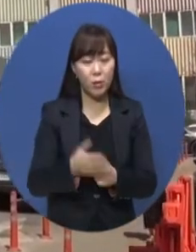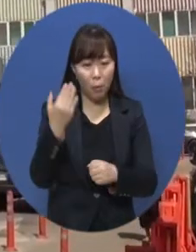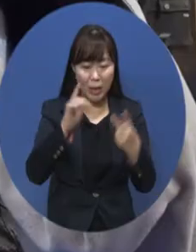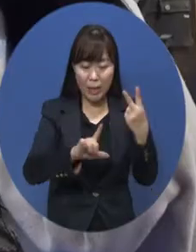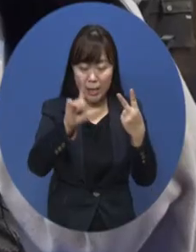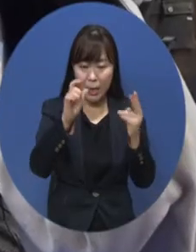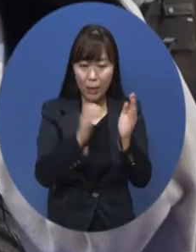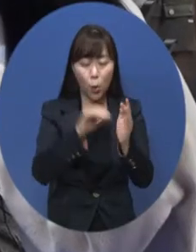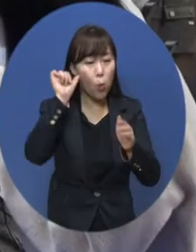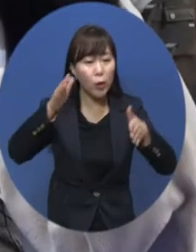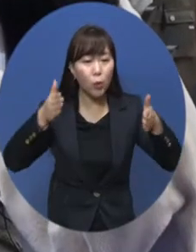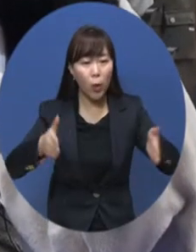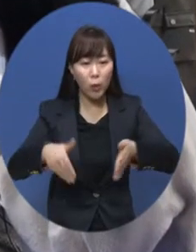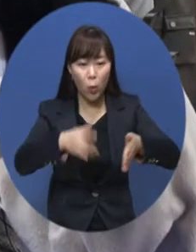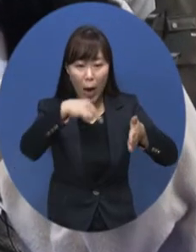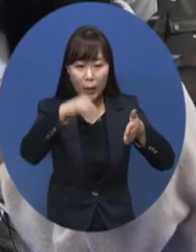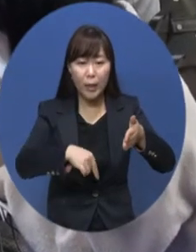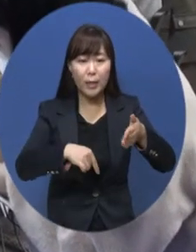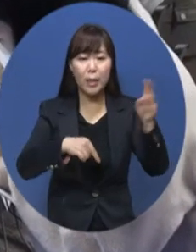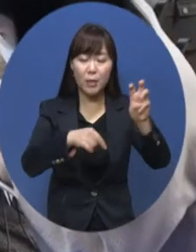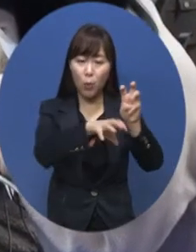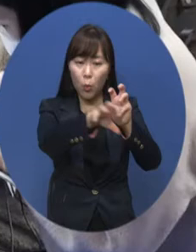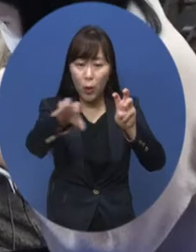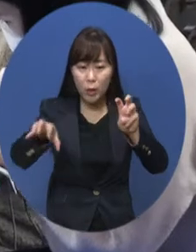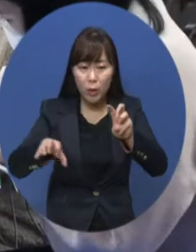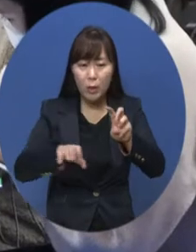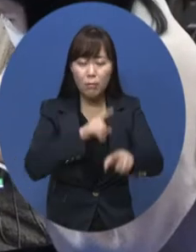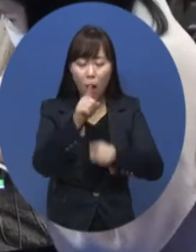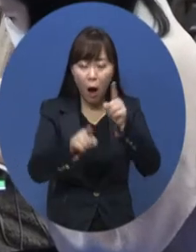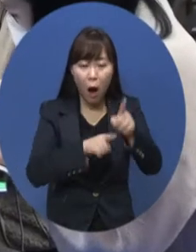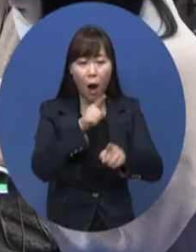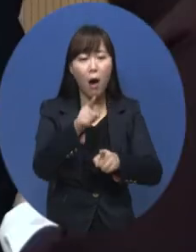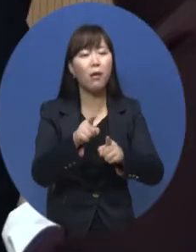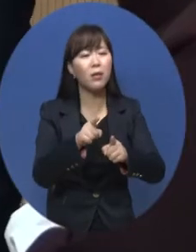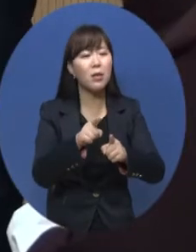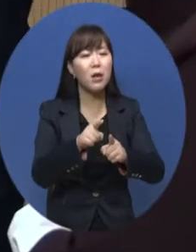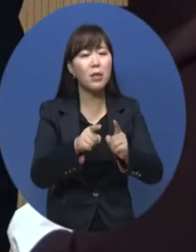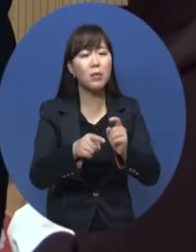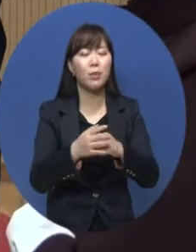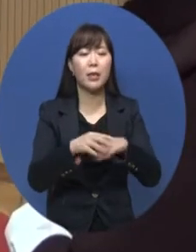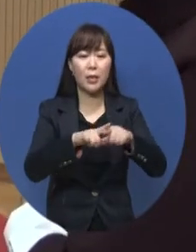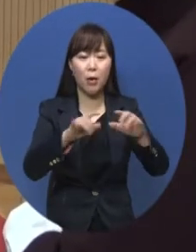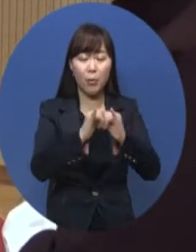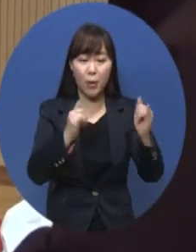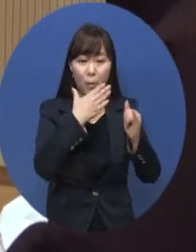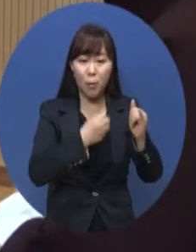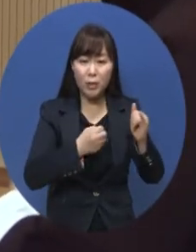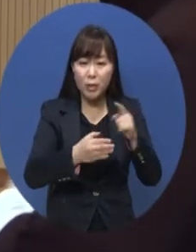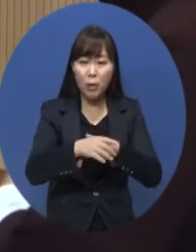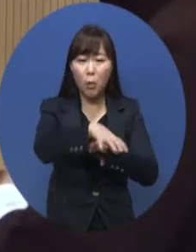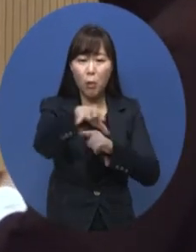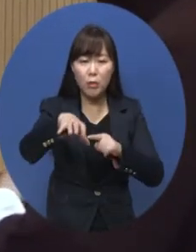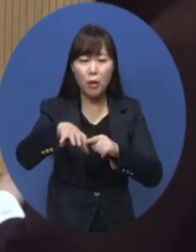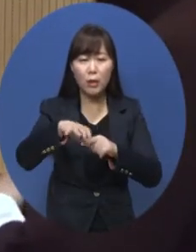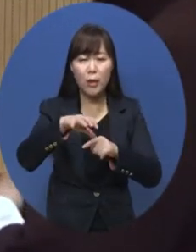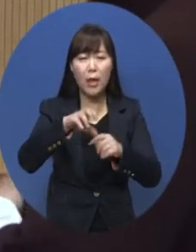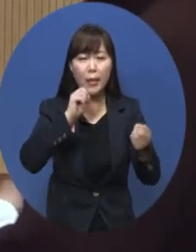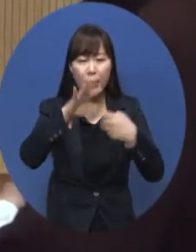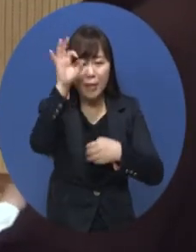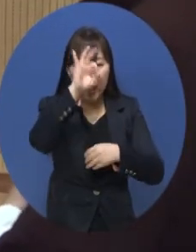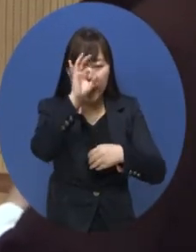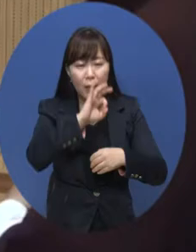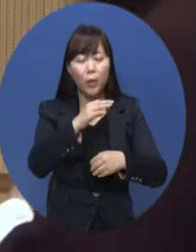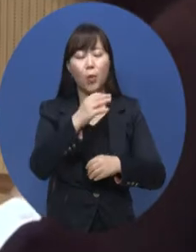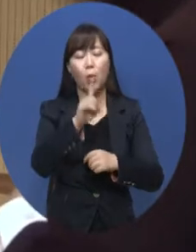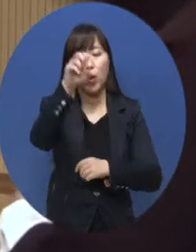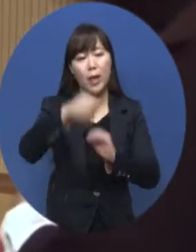5일간 도내 30개 시군에서 현장 신청을 받는 가운데 서민복지는 현장에서 답을 찾겠다는 고양시